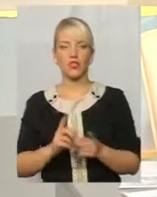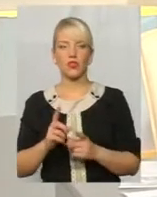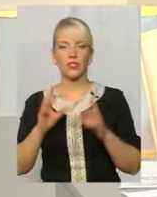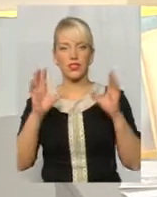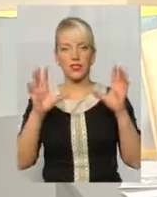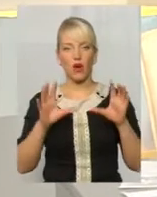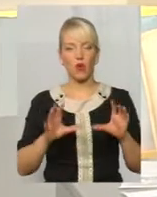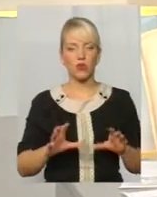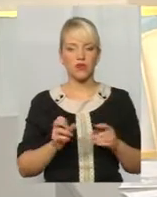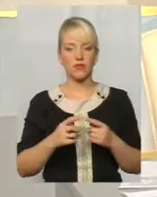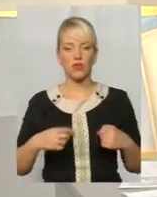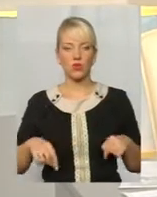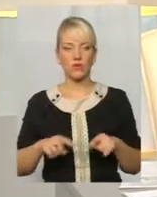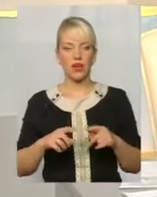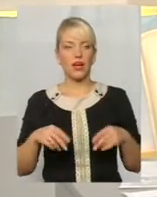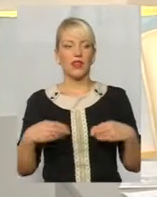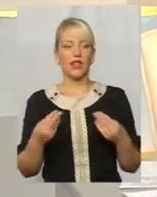сфері надання